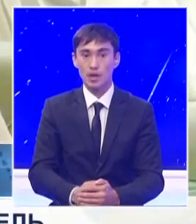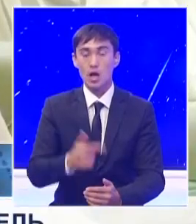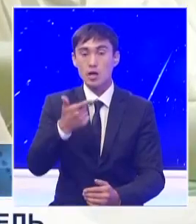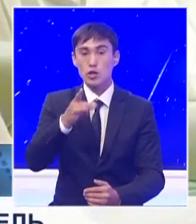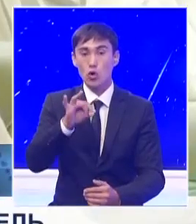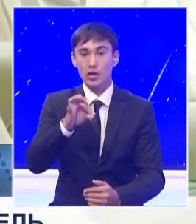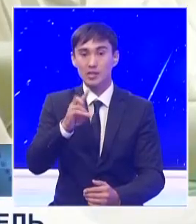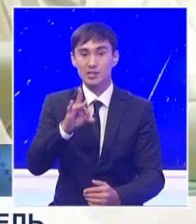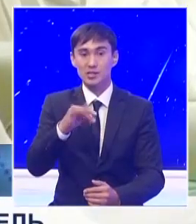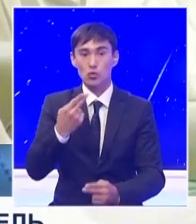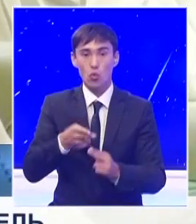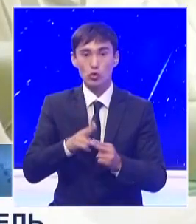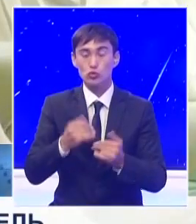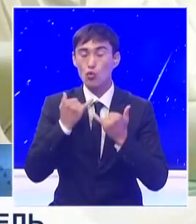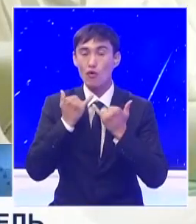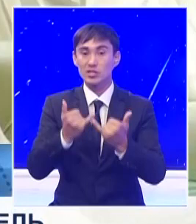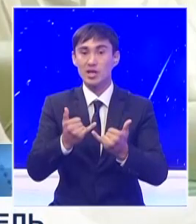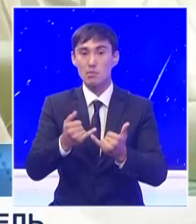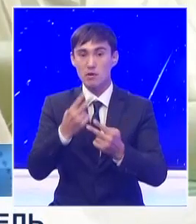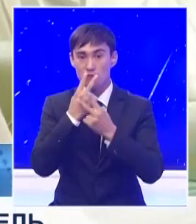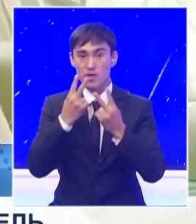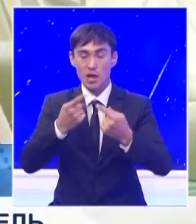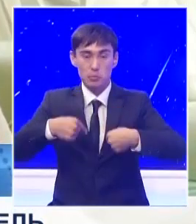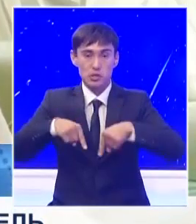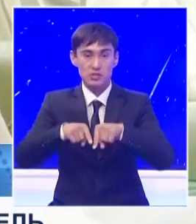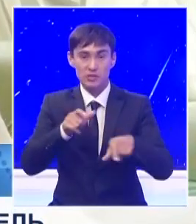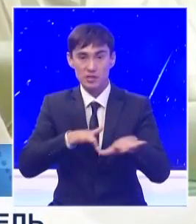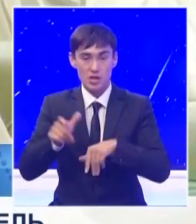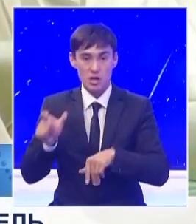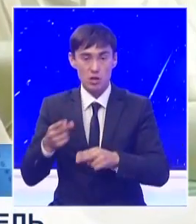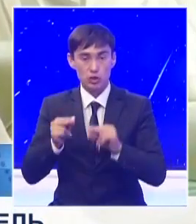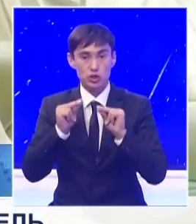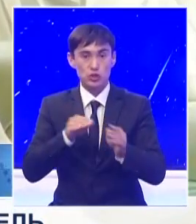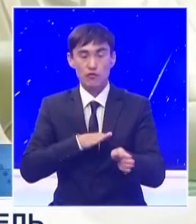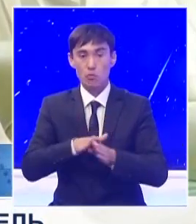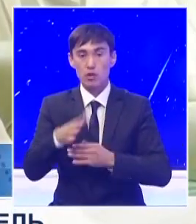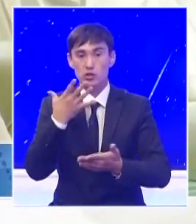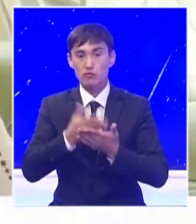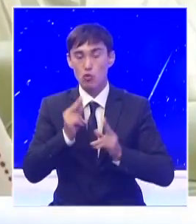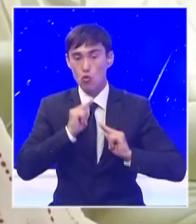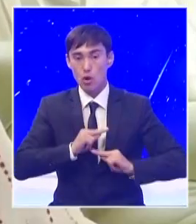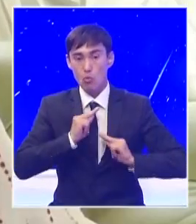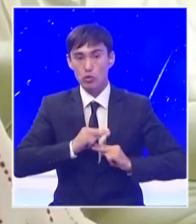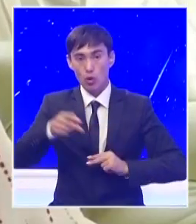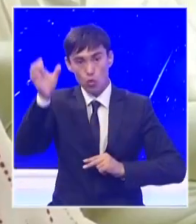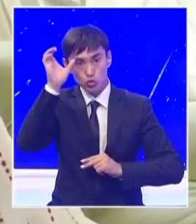Георгий Константинович очень уважаемый и видный общественный деятель, который честно выполняет свою работу. Как